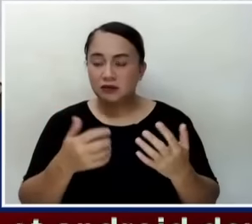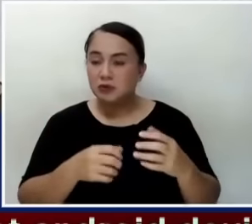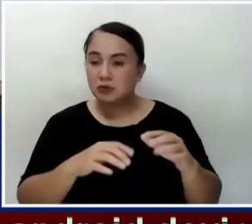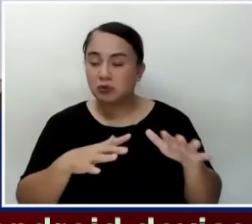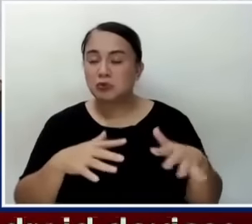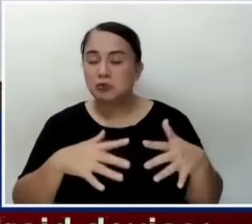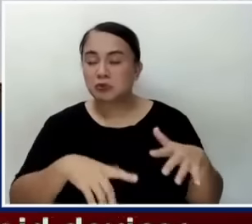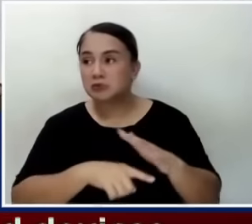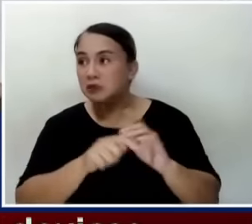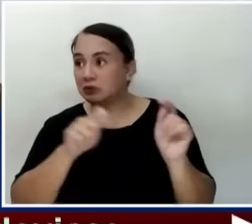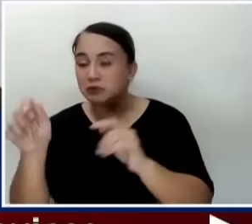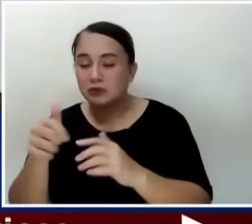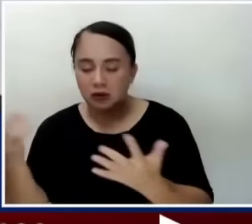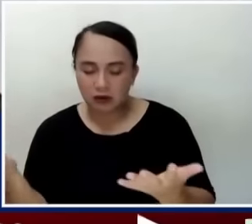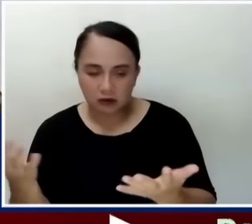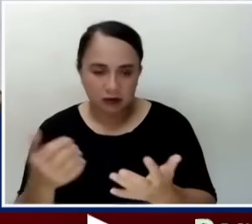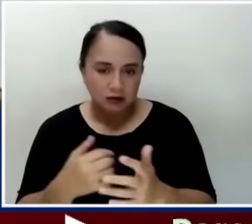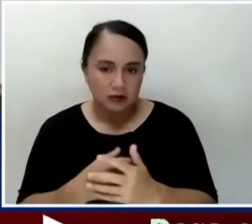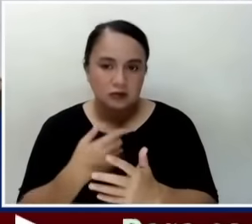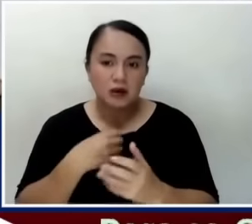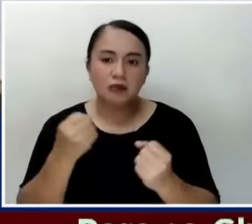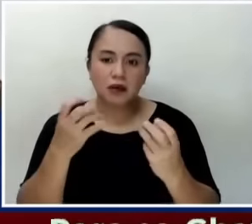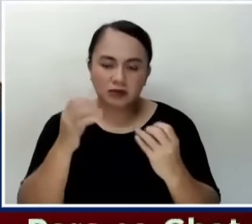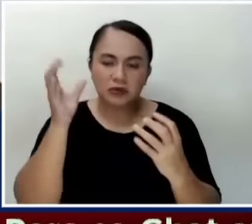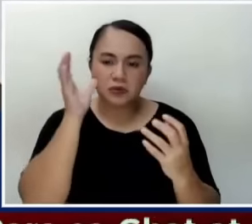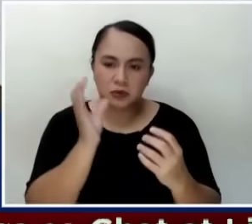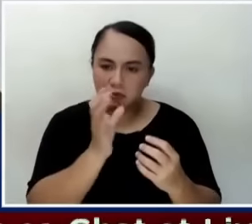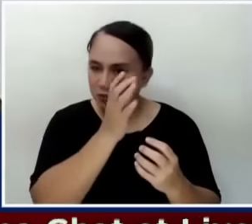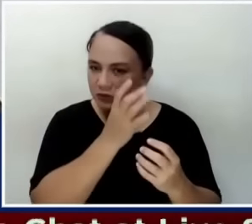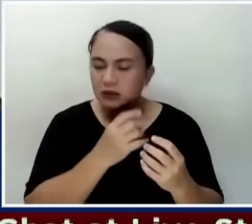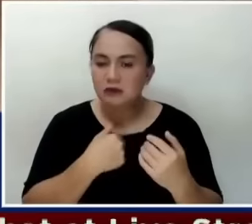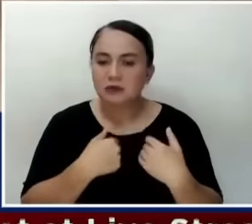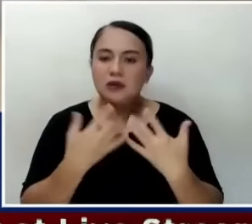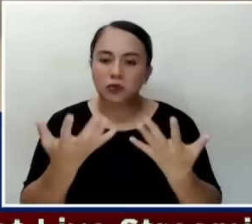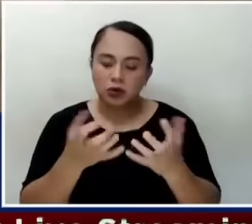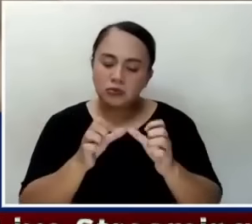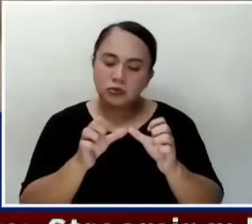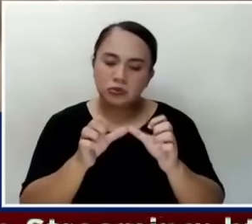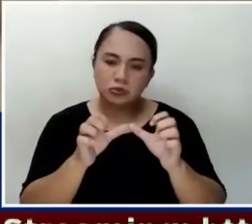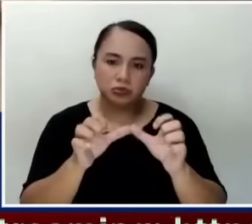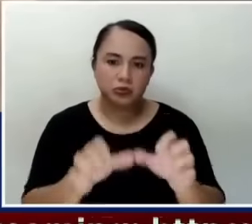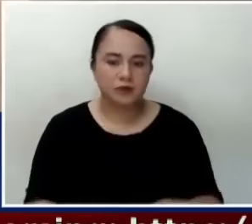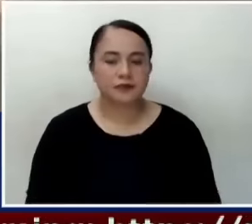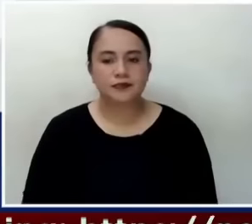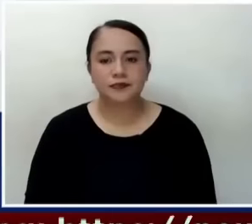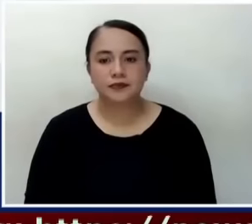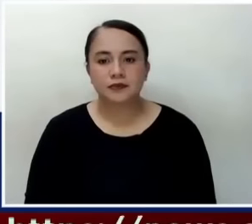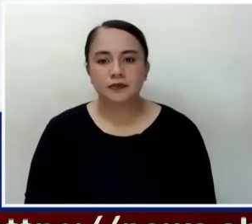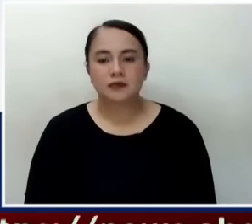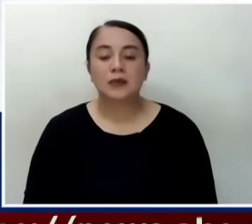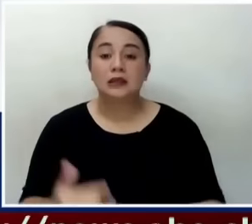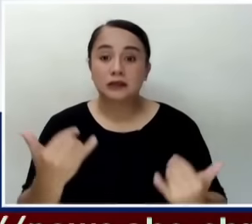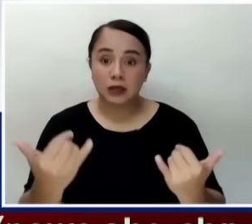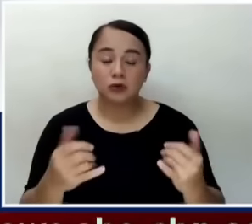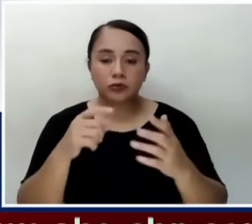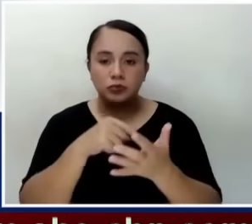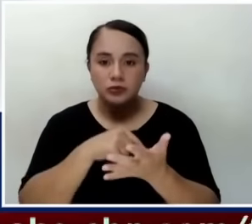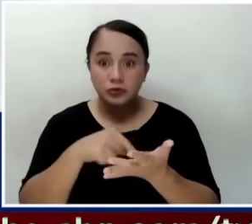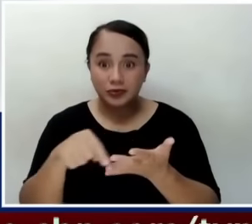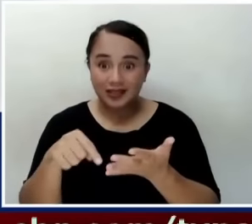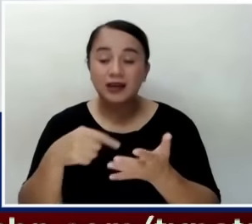kaming karinderiya. Gusto ko ma-maintain ko sila. Ngayon Linggo lang ang simula ng taas presyong